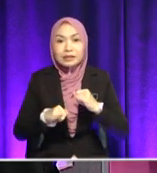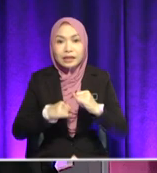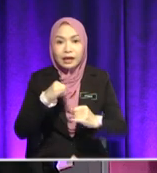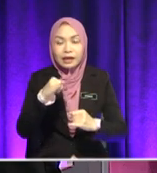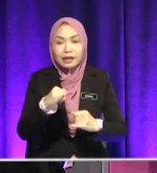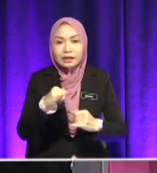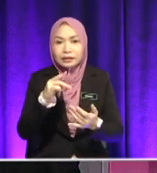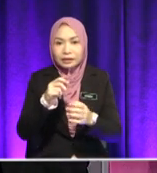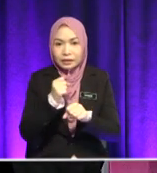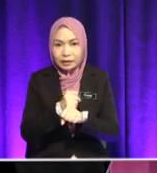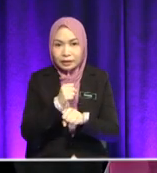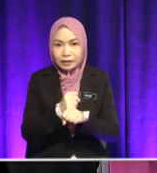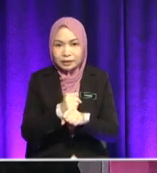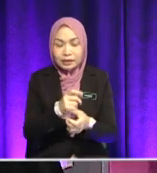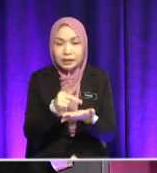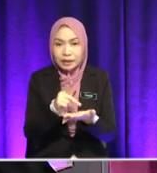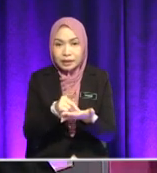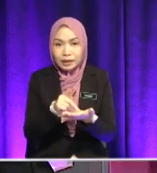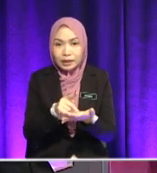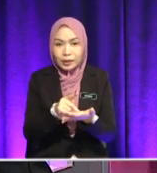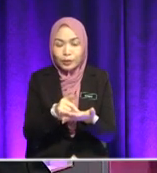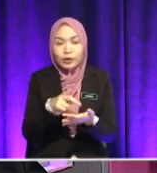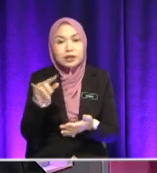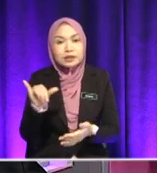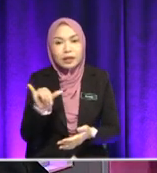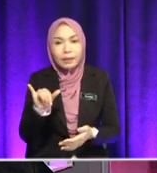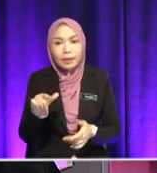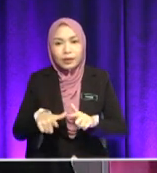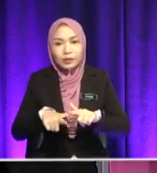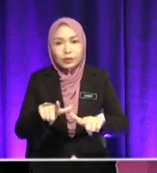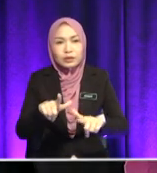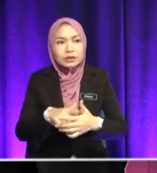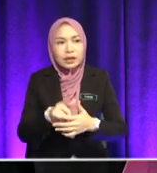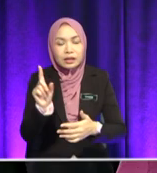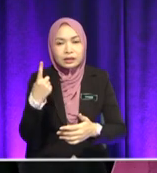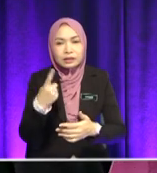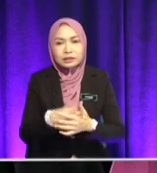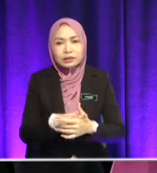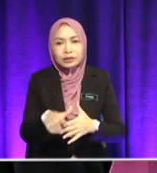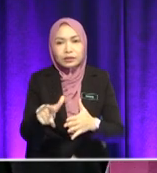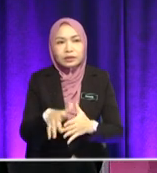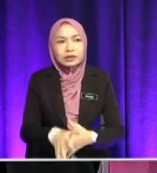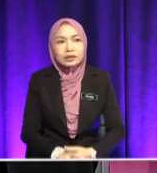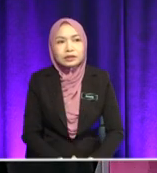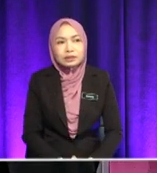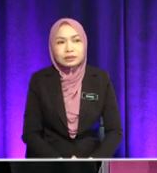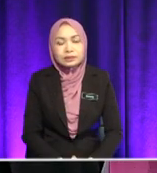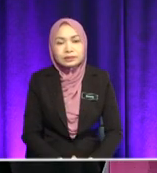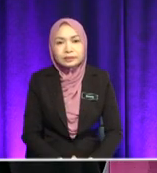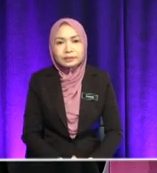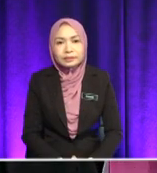formula ini hanya perlu ambil bagian bawah ini saja tetapi buat semua dengan kosong